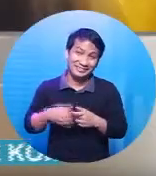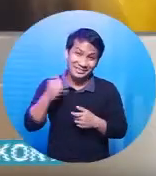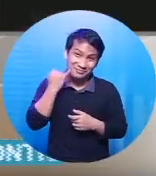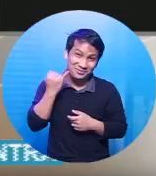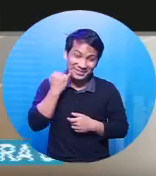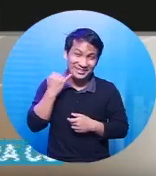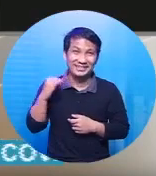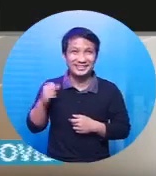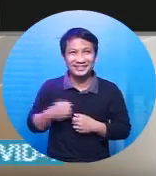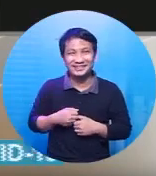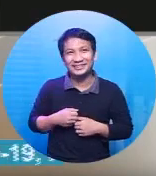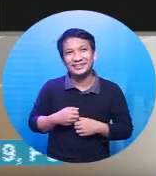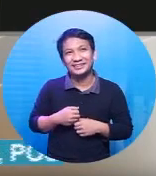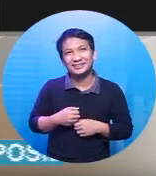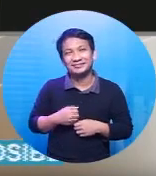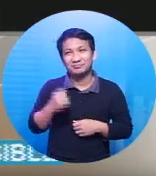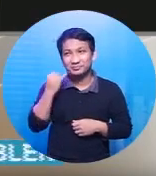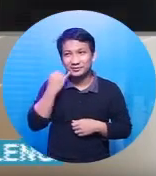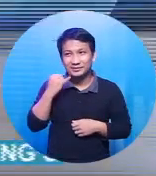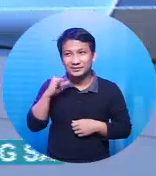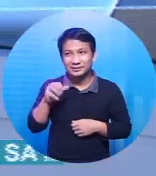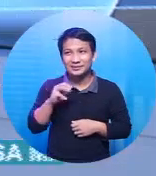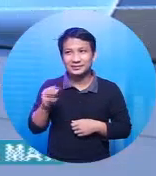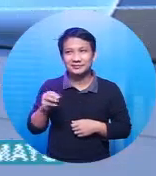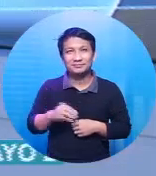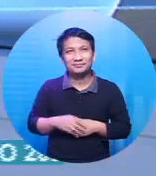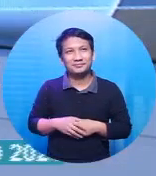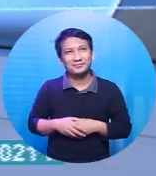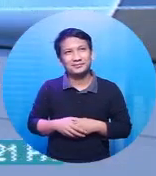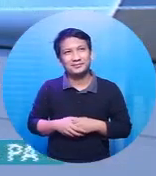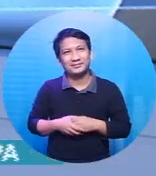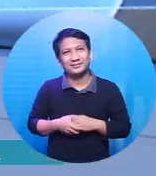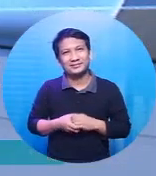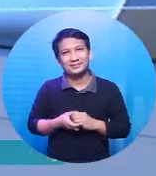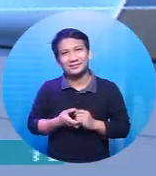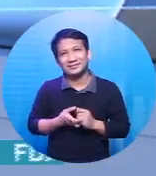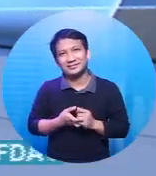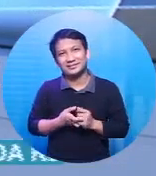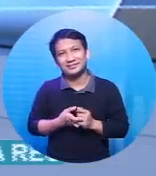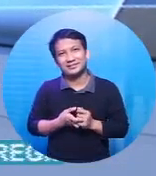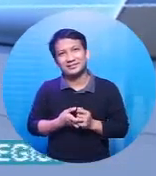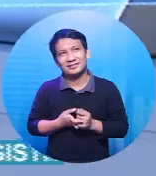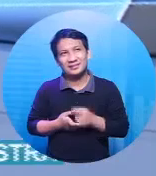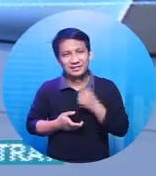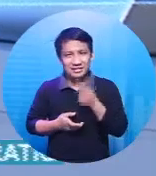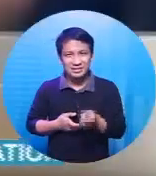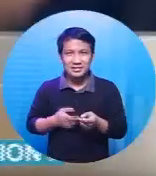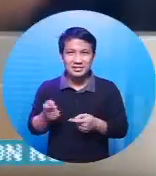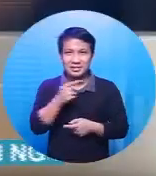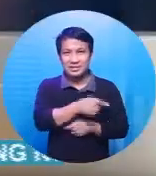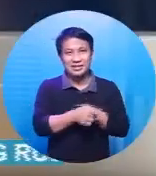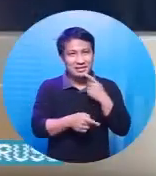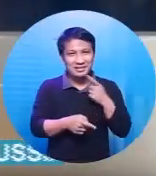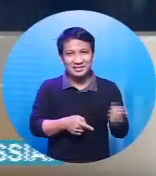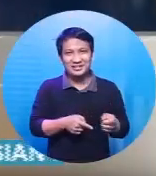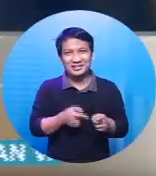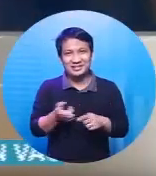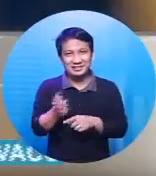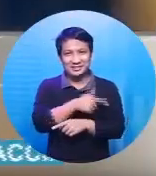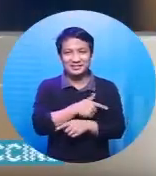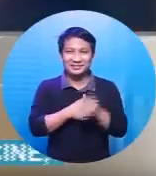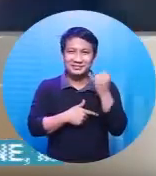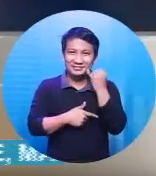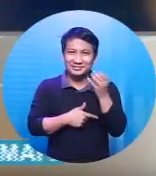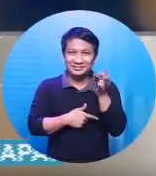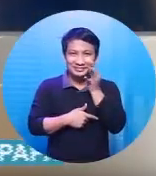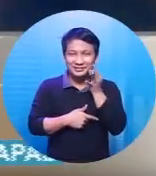Jasmine. Hello. Jasmine. Ano yung masasabi mo sinabi ni Ma'am